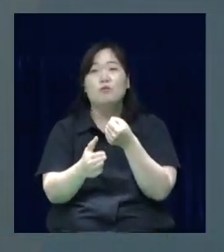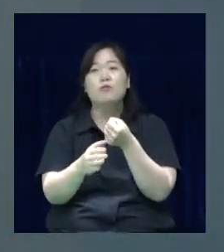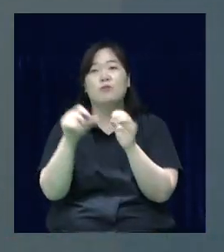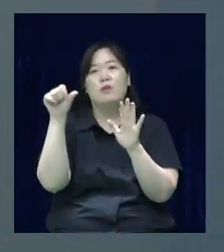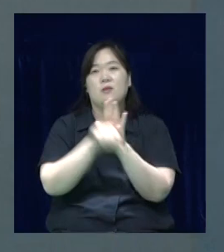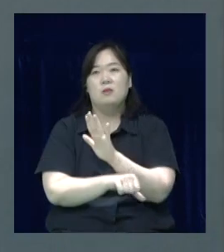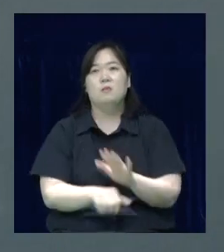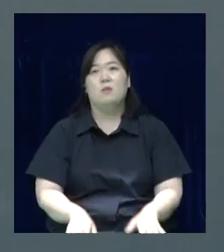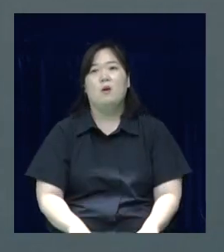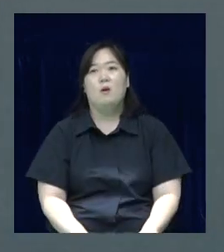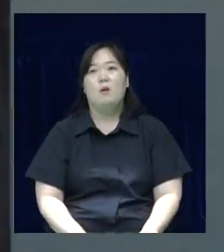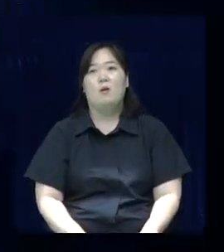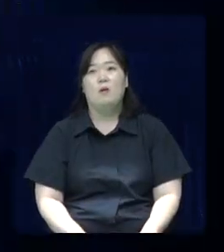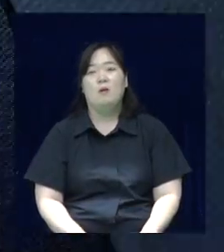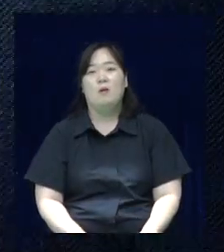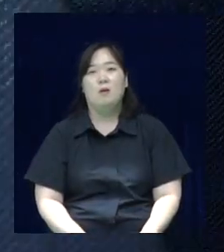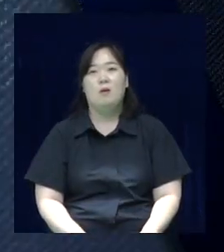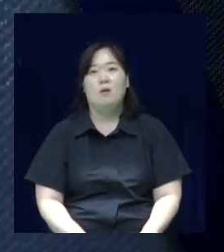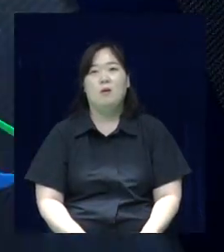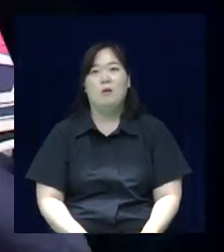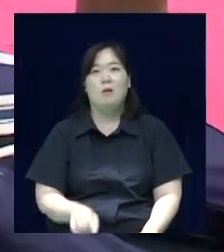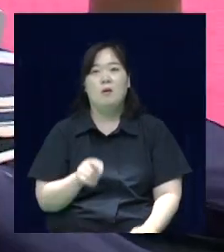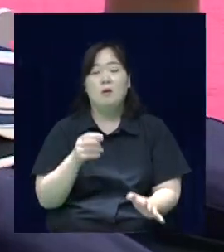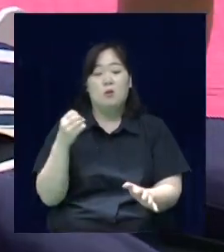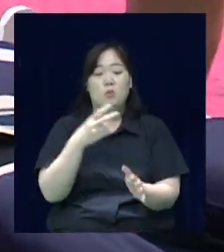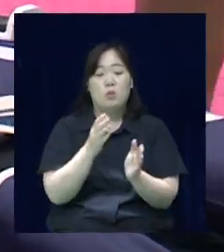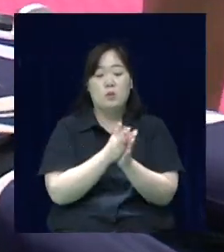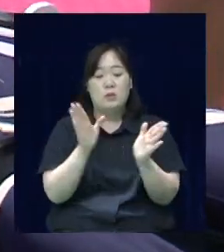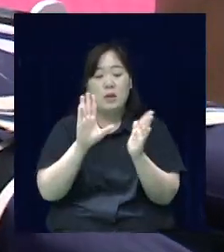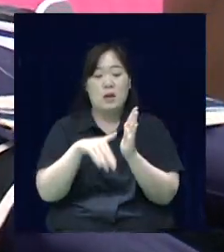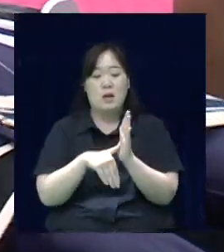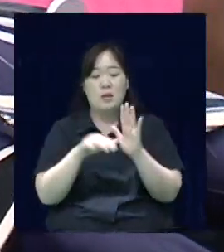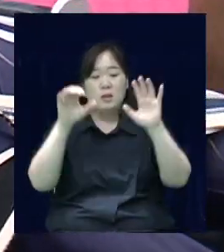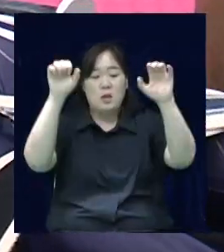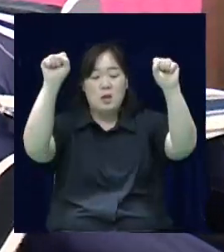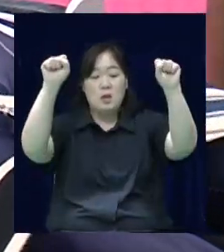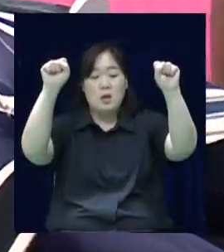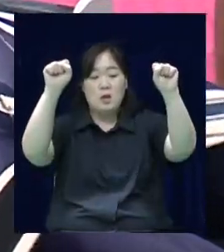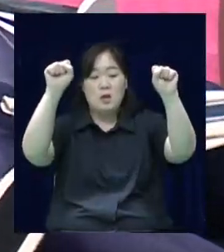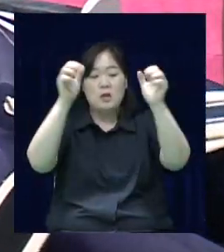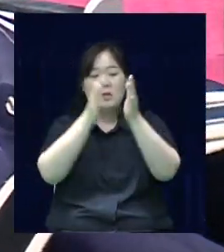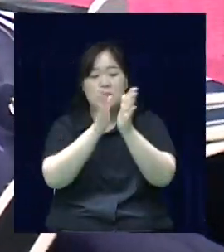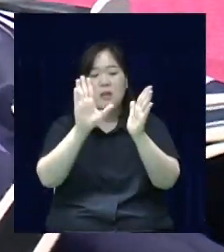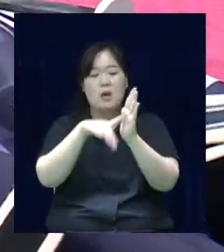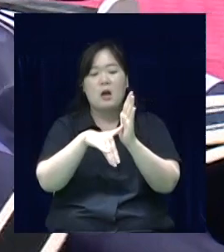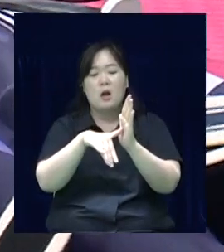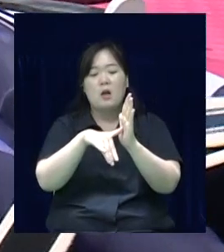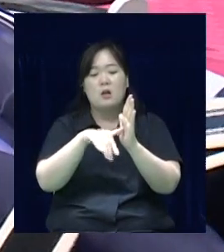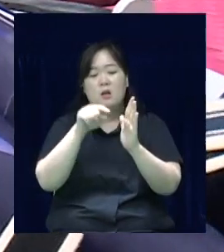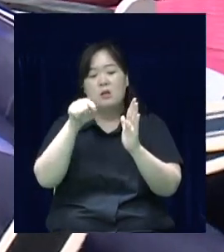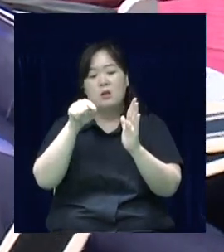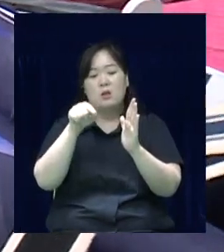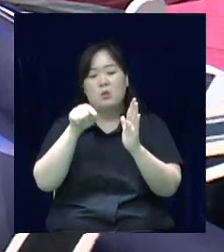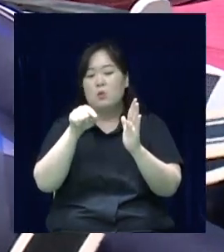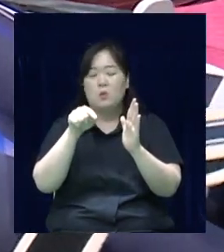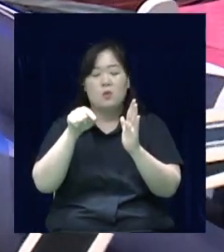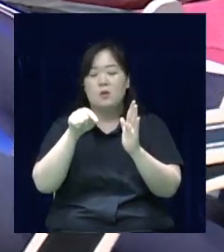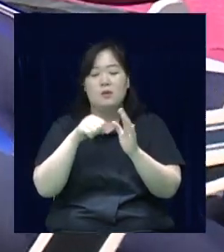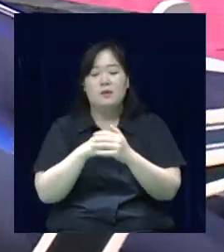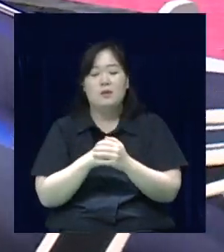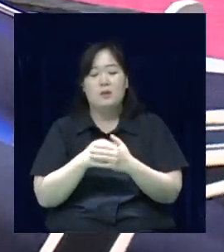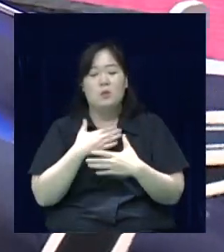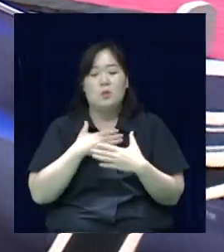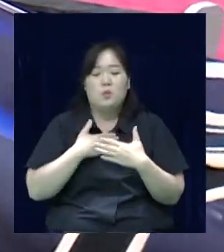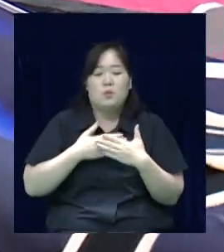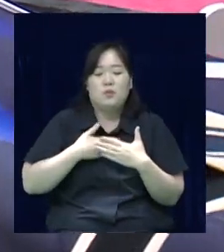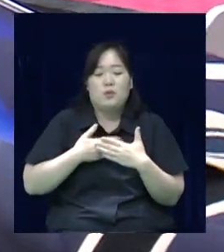봐야 되겠군요. 예. 이렇게 되면 그리고 이게 좀 스타트할 때 팔을 이렇게 떠는 동작 자체가 네. 예, 적어도 문제가 되는 거거든요. 이미 좀